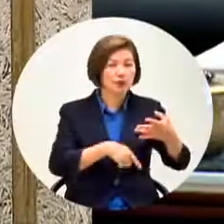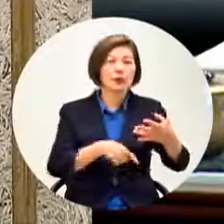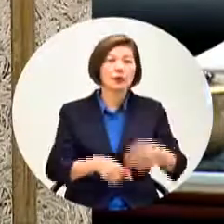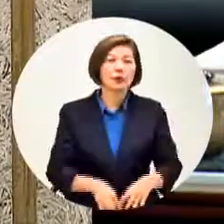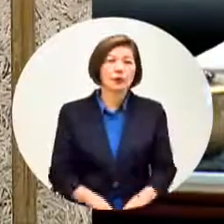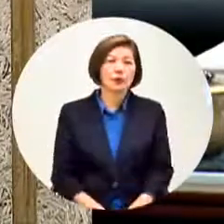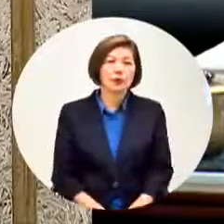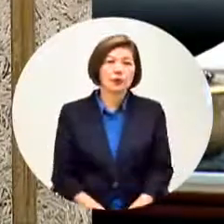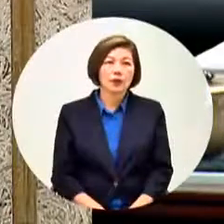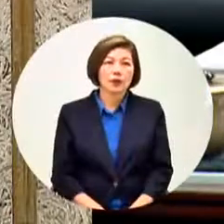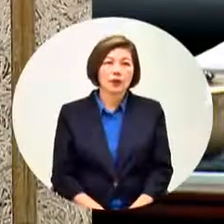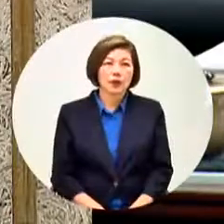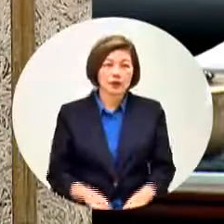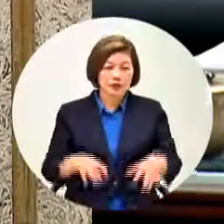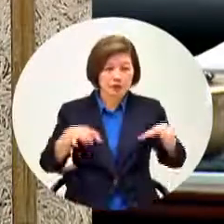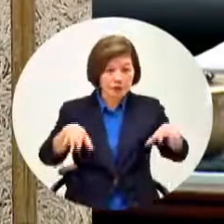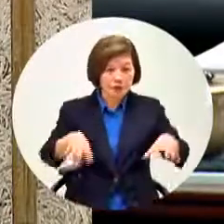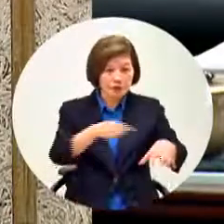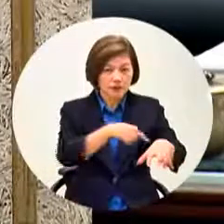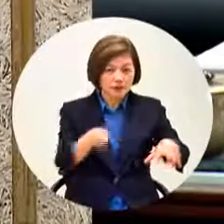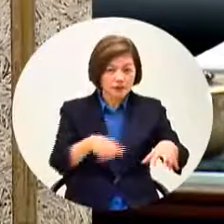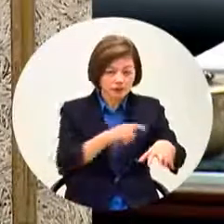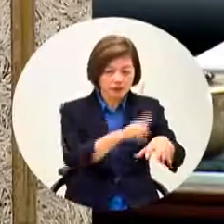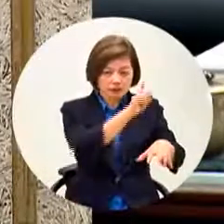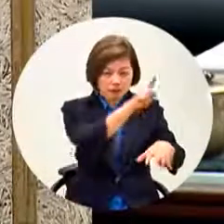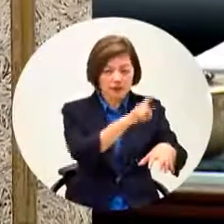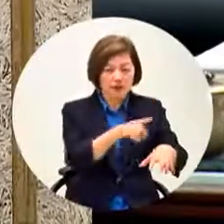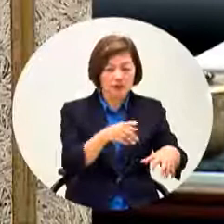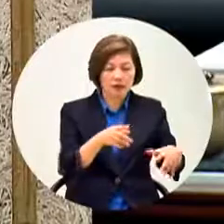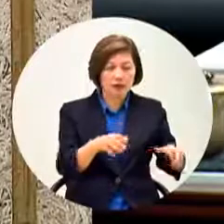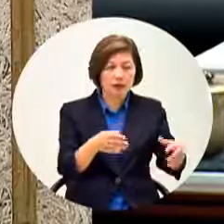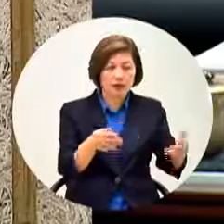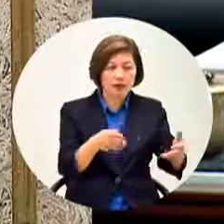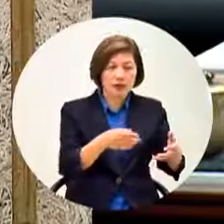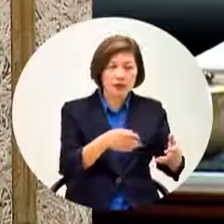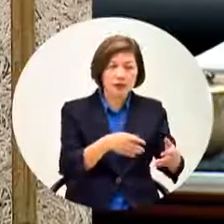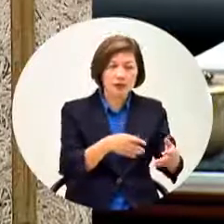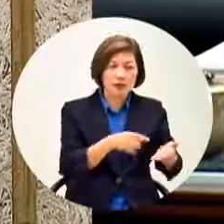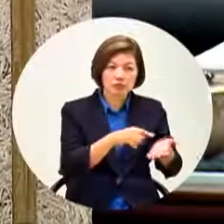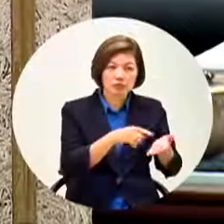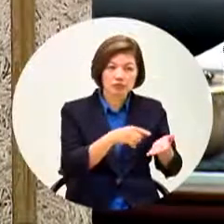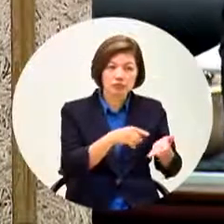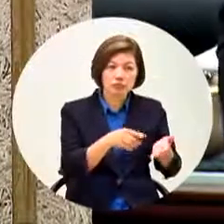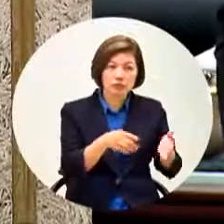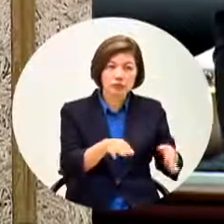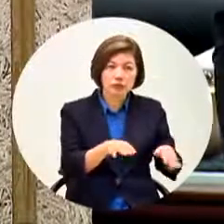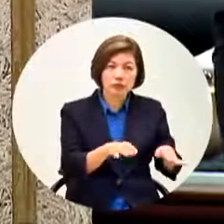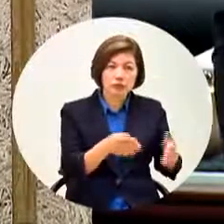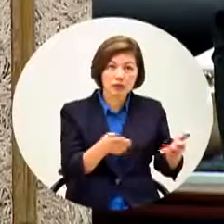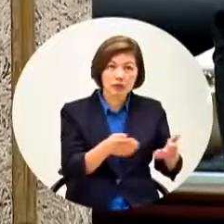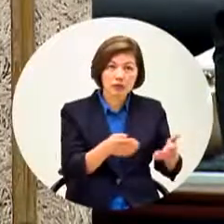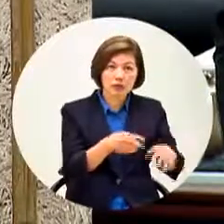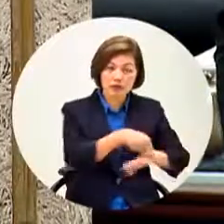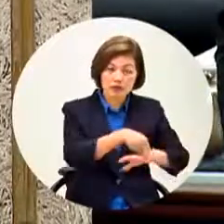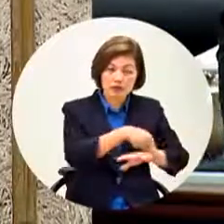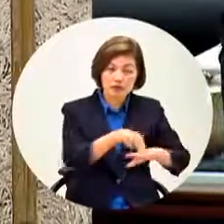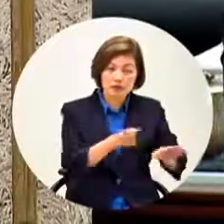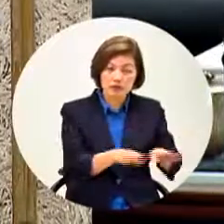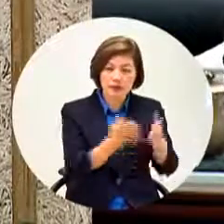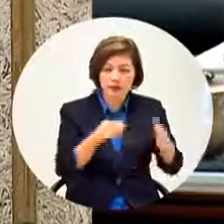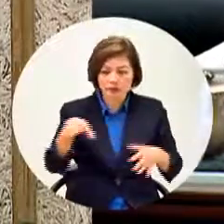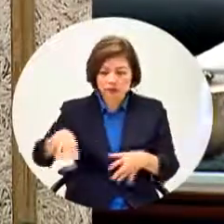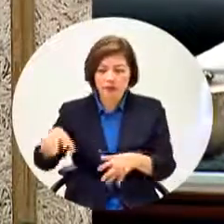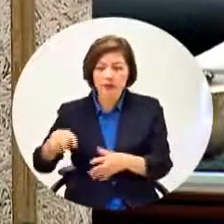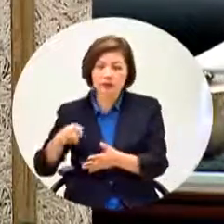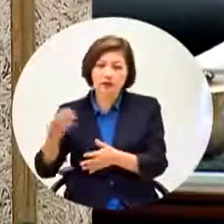两件其实是目前一件在执行尔啦，另外一件未讨到钱诶、哦，所以做伙过议员遐是看议员指定诶所在，类